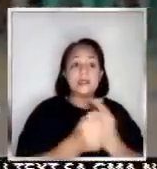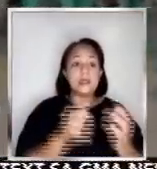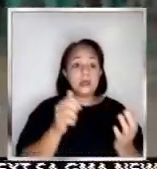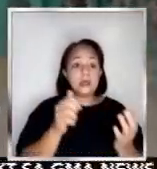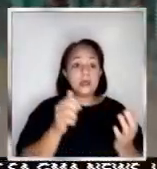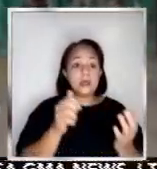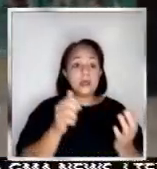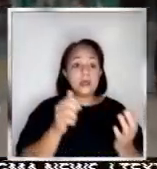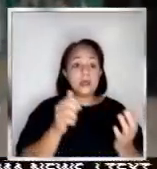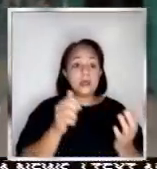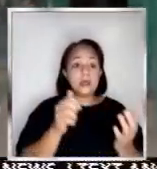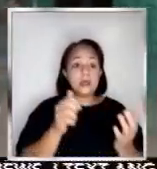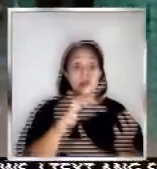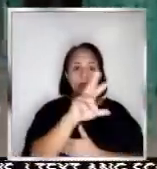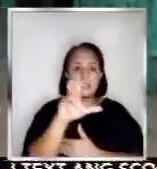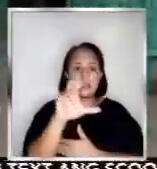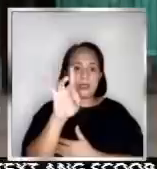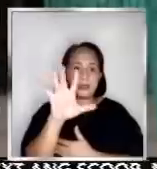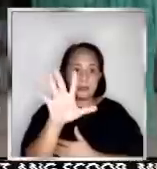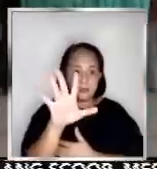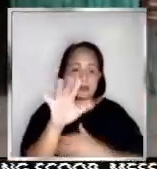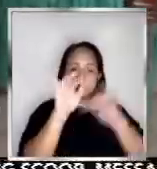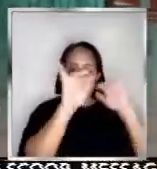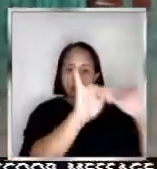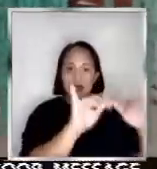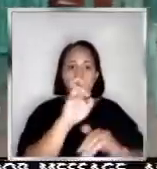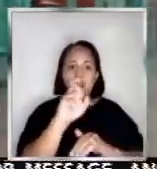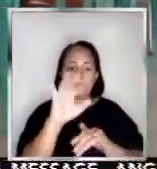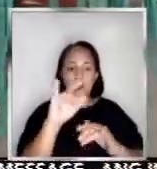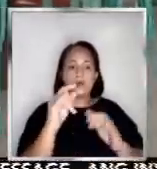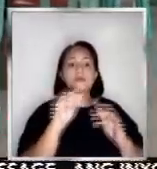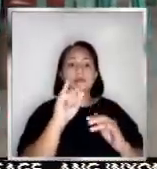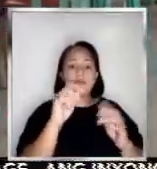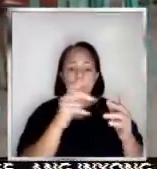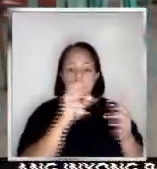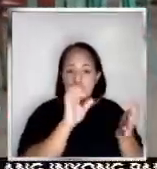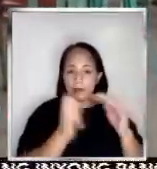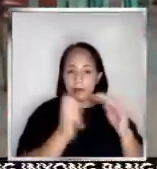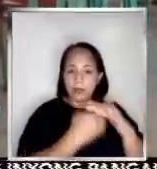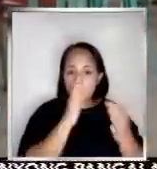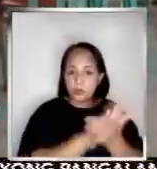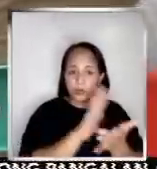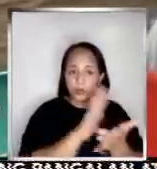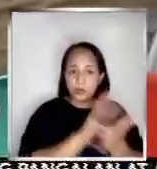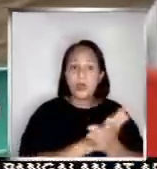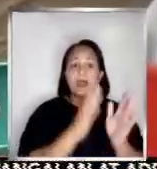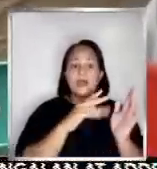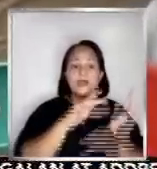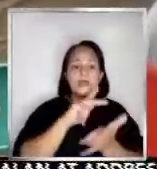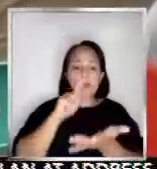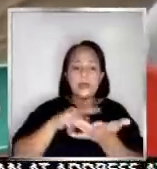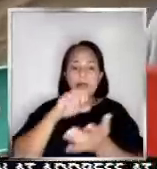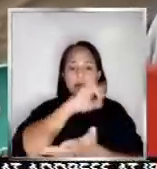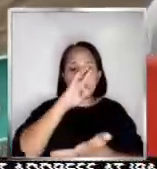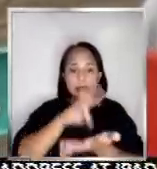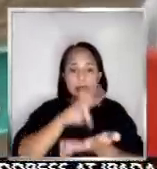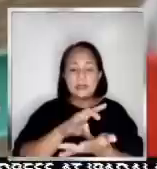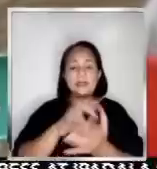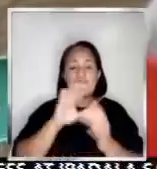ang nananatili sa Villamor Air Base Elementary School at Philippine State College of Aeronautics. Ayon sa DOTR,